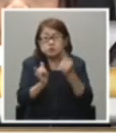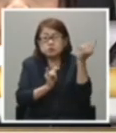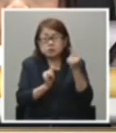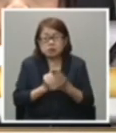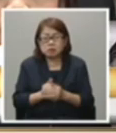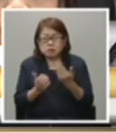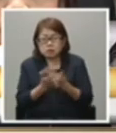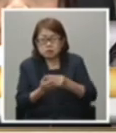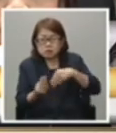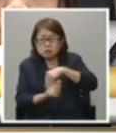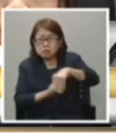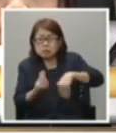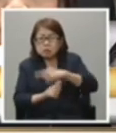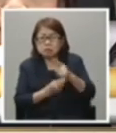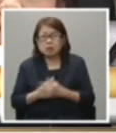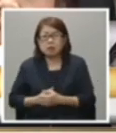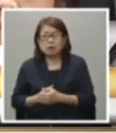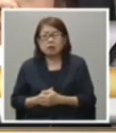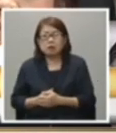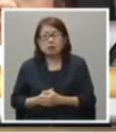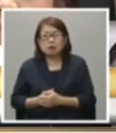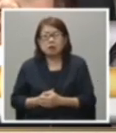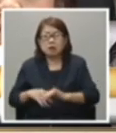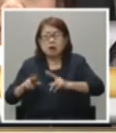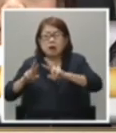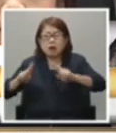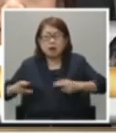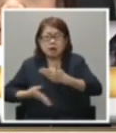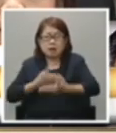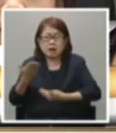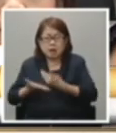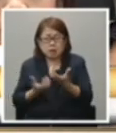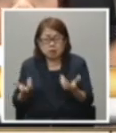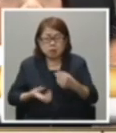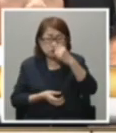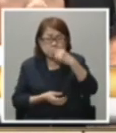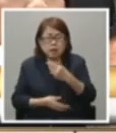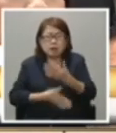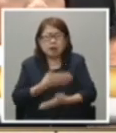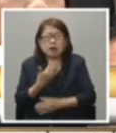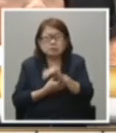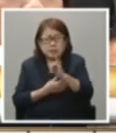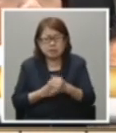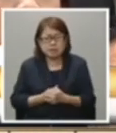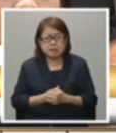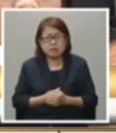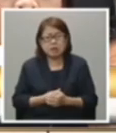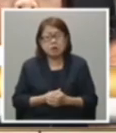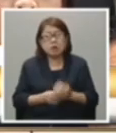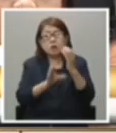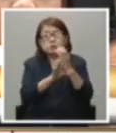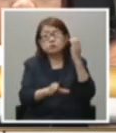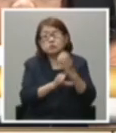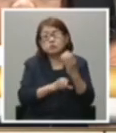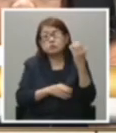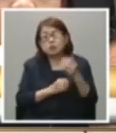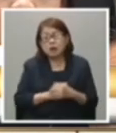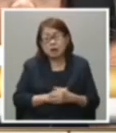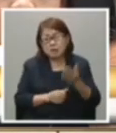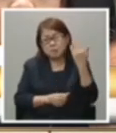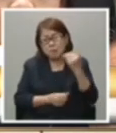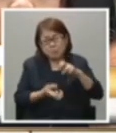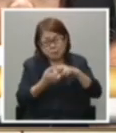ค่อยไหลไปกับผู้ประกอบการคนไทยสักเท่าไหร่ทัวร์ศูนย์เหรียญที่ท่านรองนายกเคยไปปราบอะค่ะลักษณะ